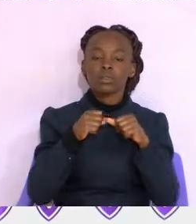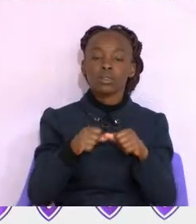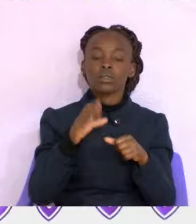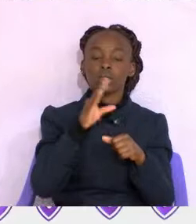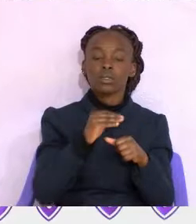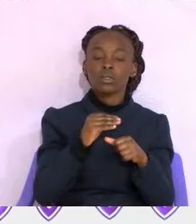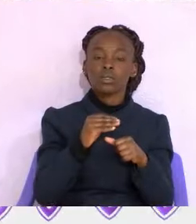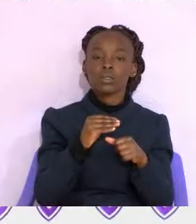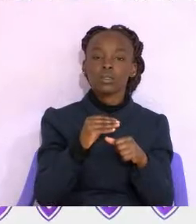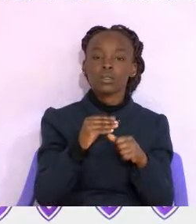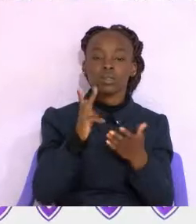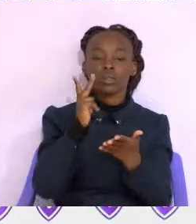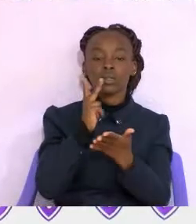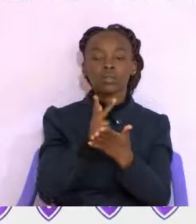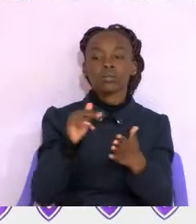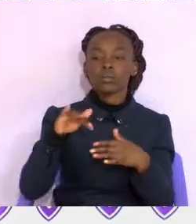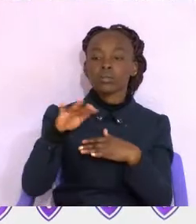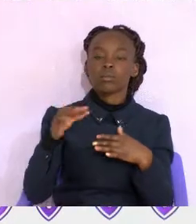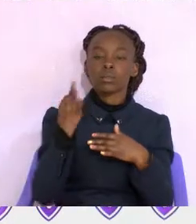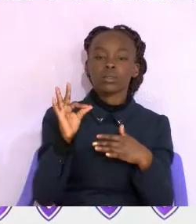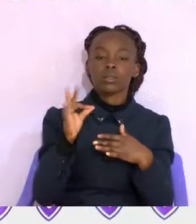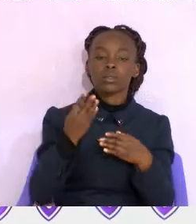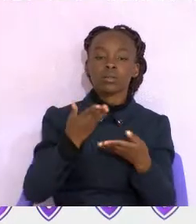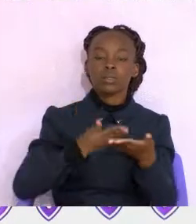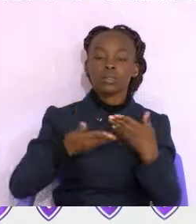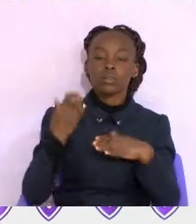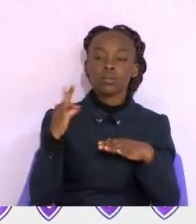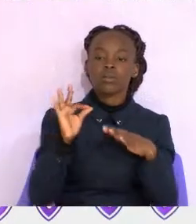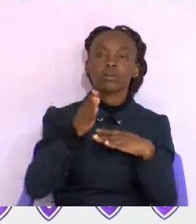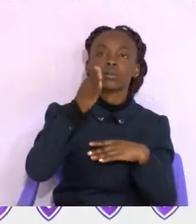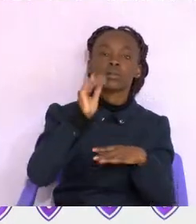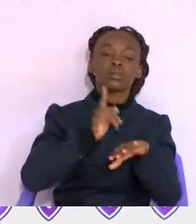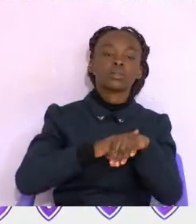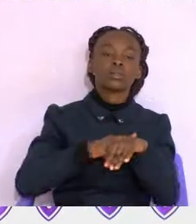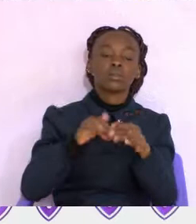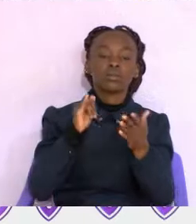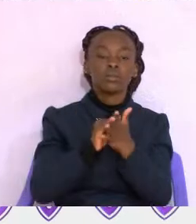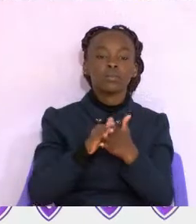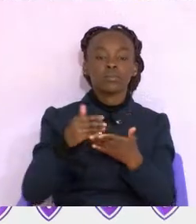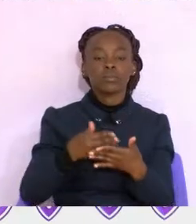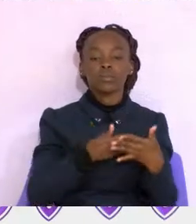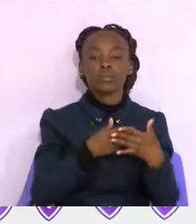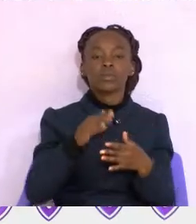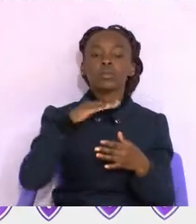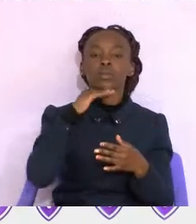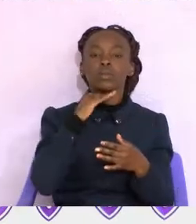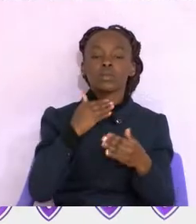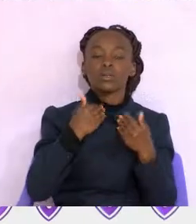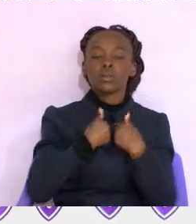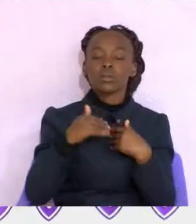nyumba yake sehemu ya mtumishi wa Mungu, kiasi kwamba wakati mtoto yule alikufa, alikuwa na mahala ya kupeleka ule